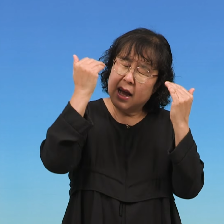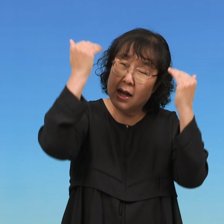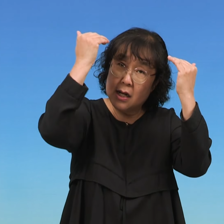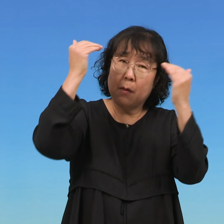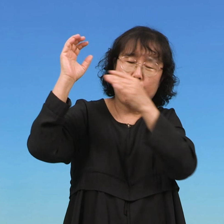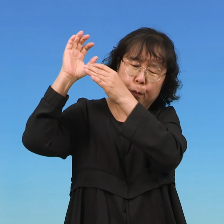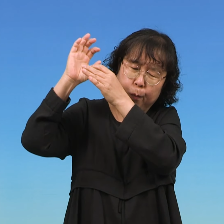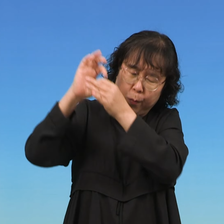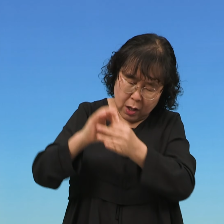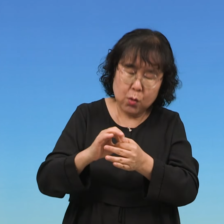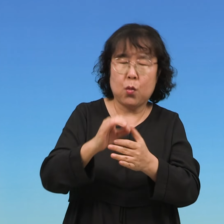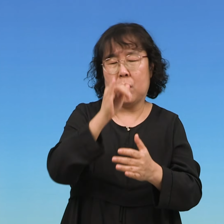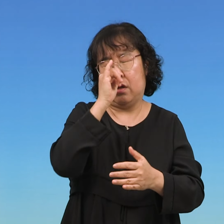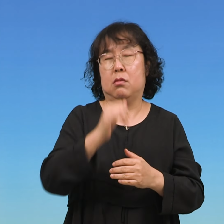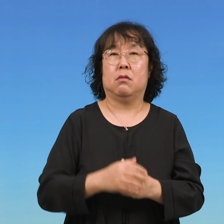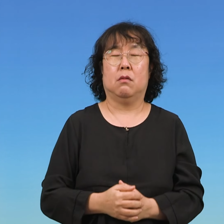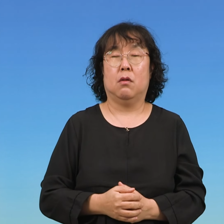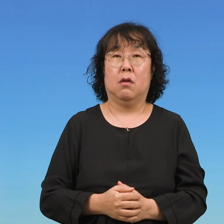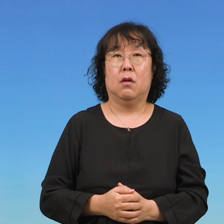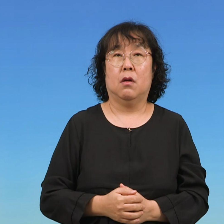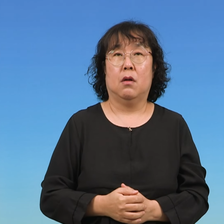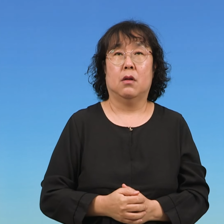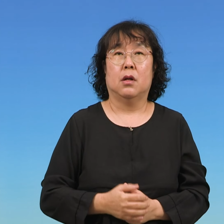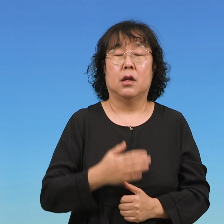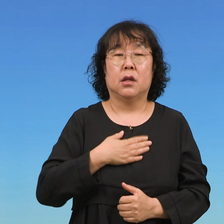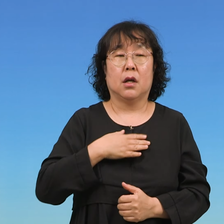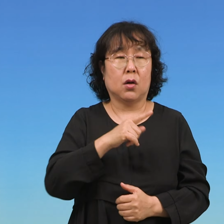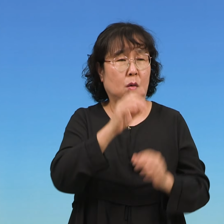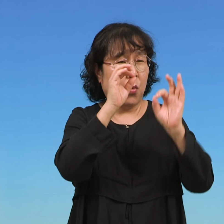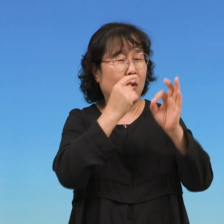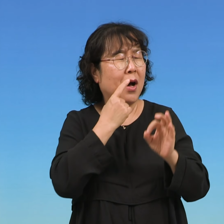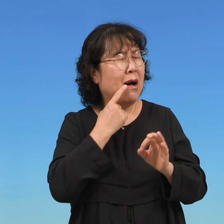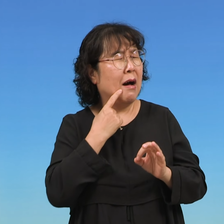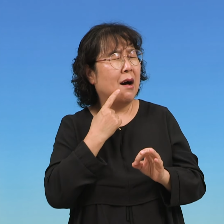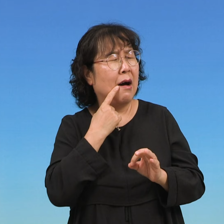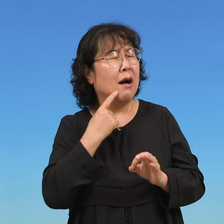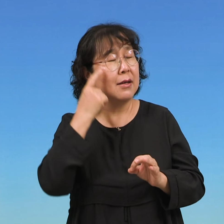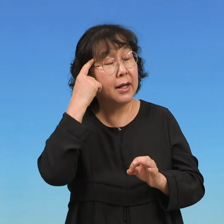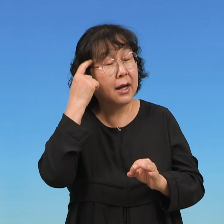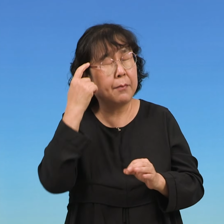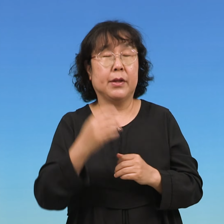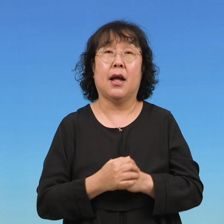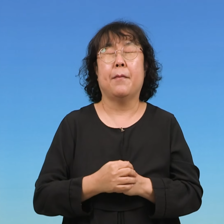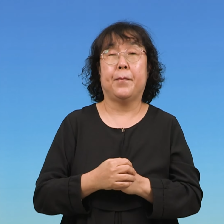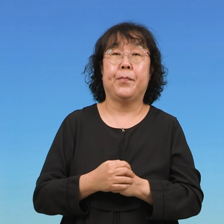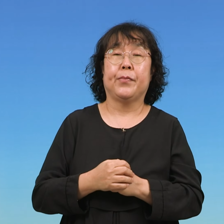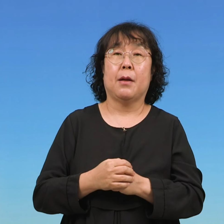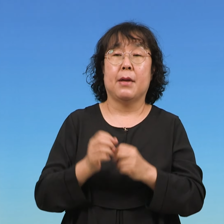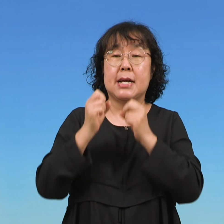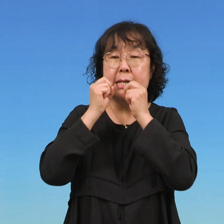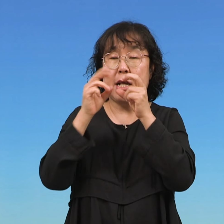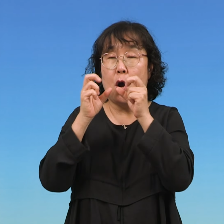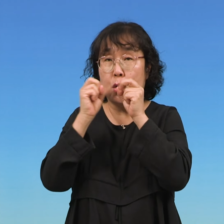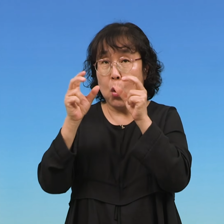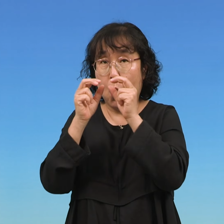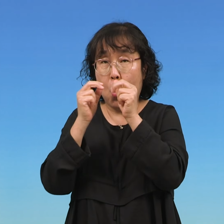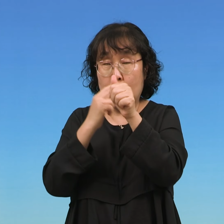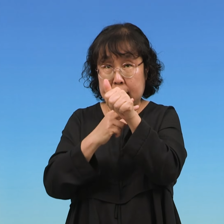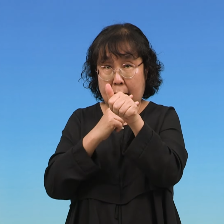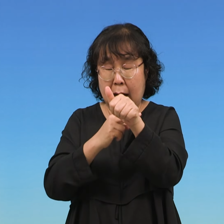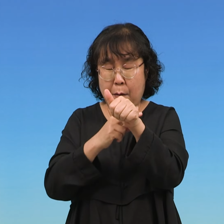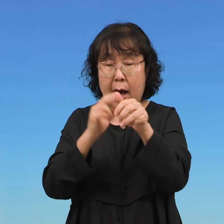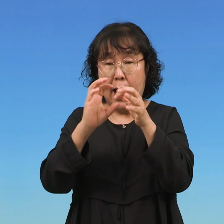거 아닙니까 계속 성장이 있었다 이게 참 제가 그 부러운 대목이고요 그런가 하면 제가이 호스트